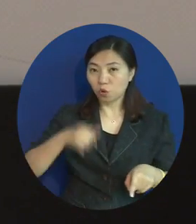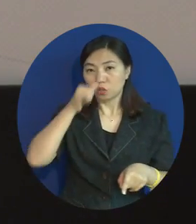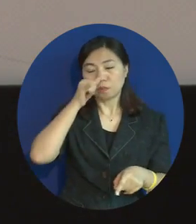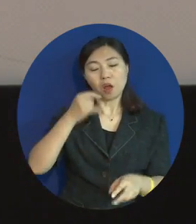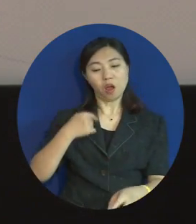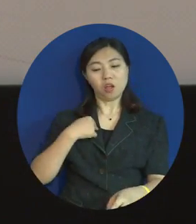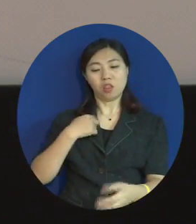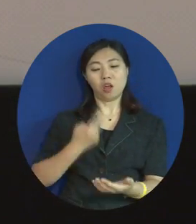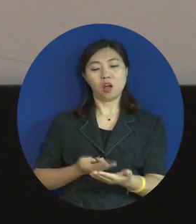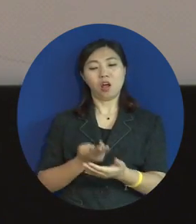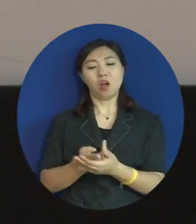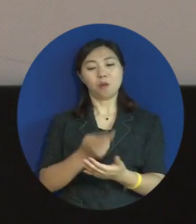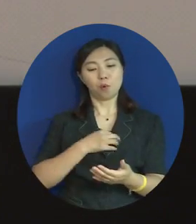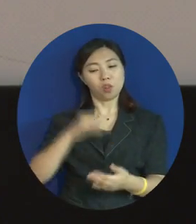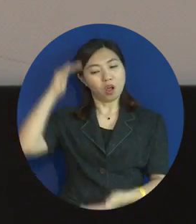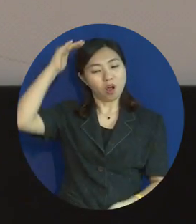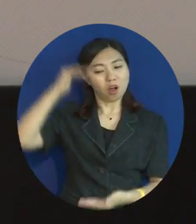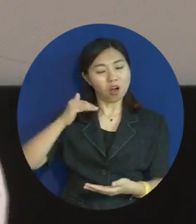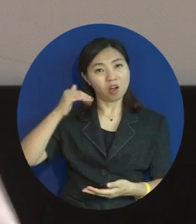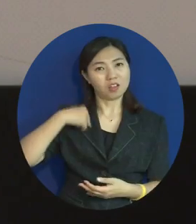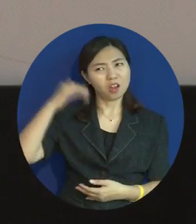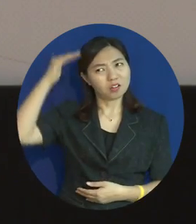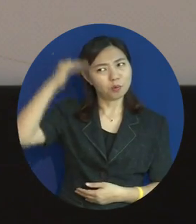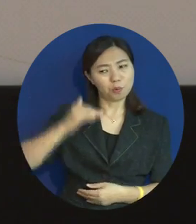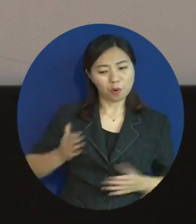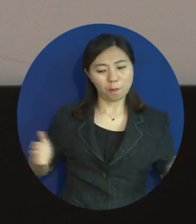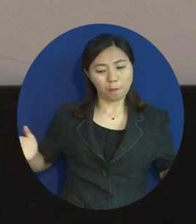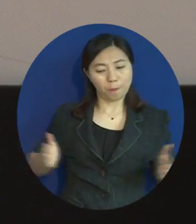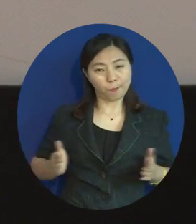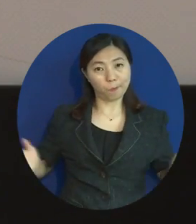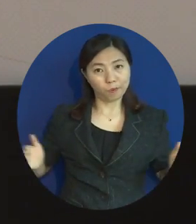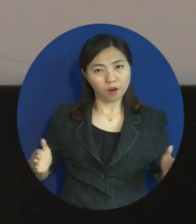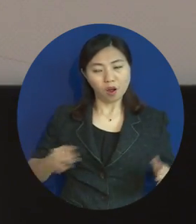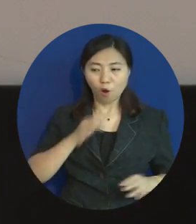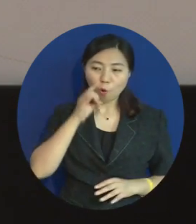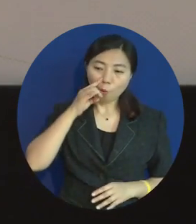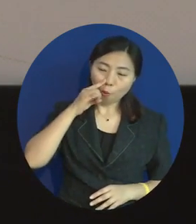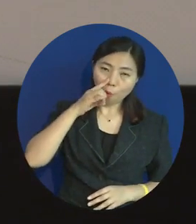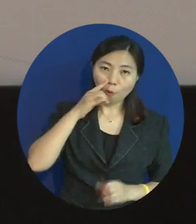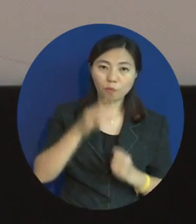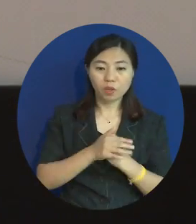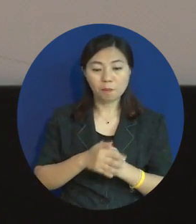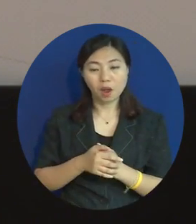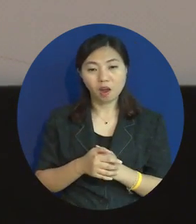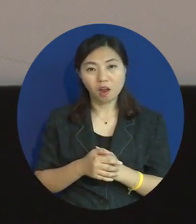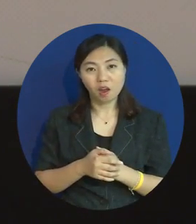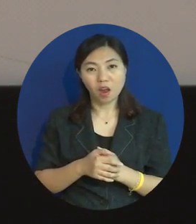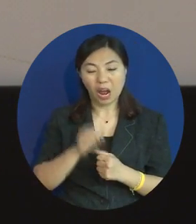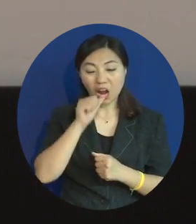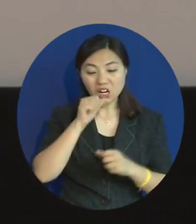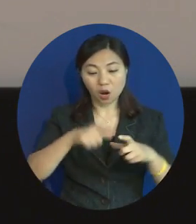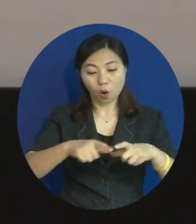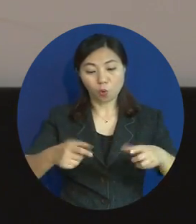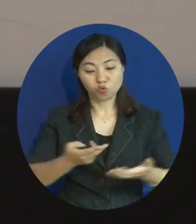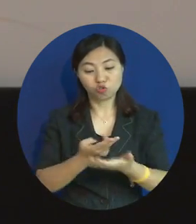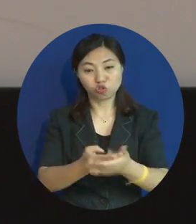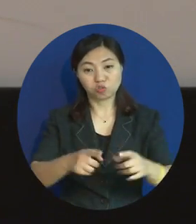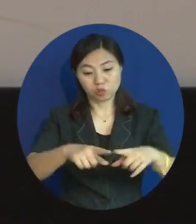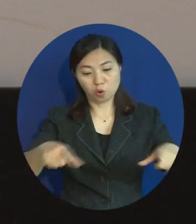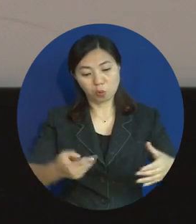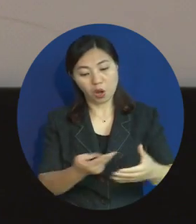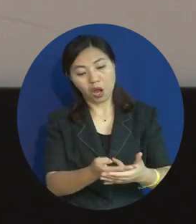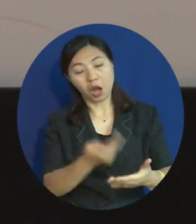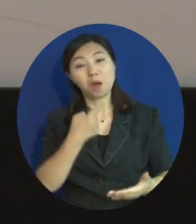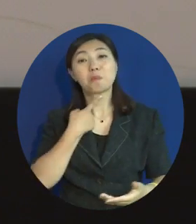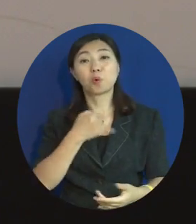보고 키가 그때 사람 내보다 컸나 적었나 싶어가 폭은 뚱뚱했나 안 뚱뚱했나 싶어가 들어가도 보고 이렇게